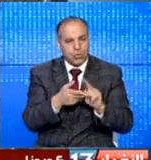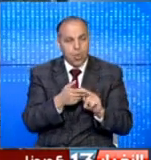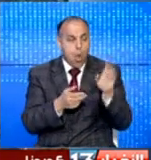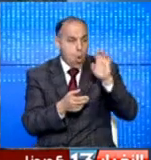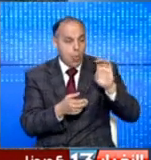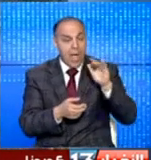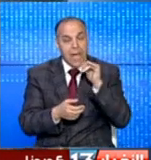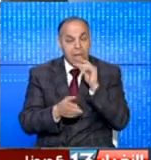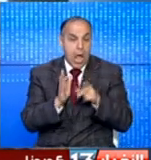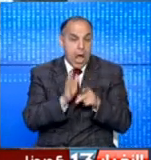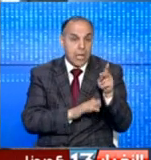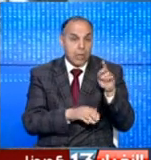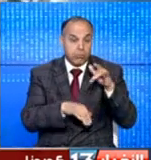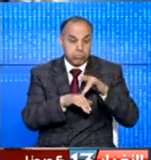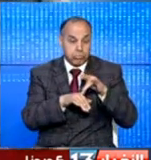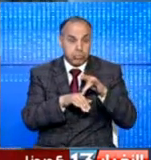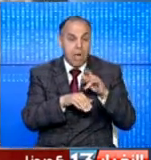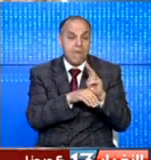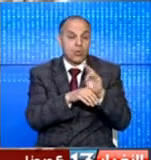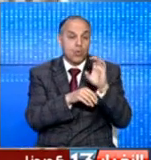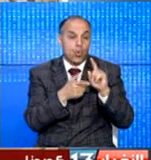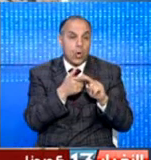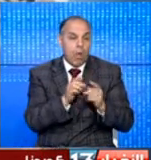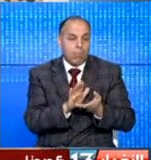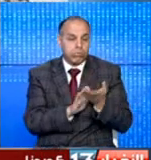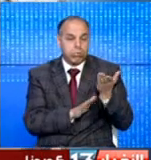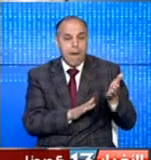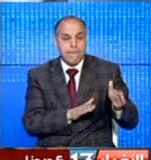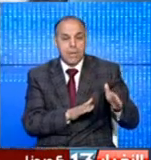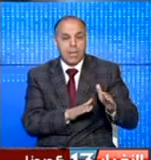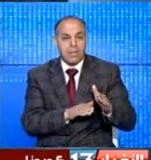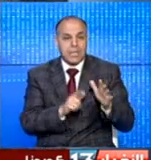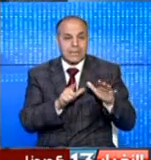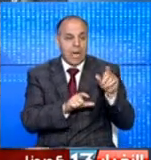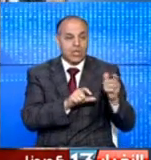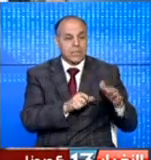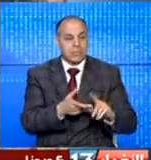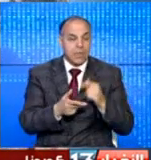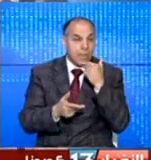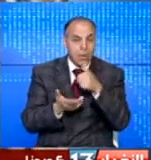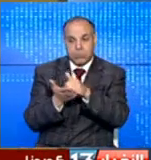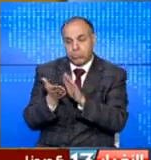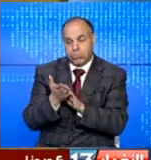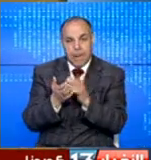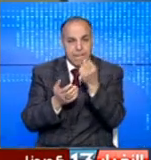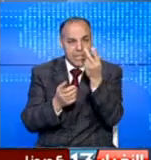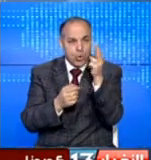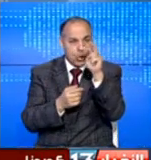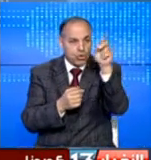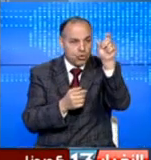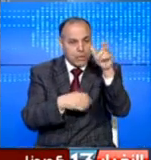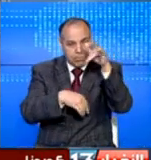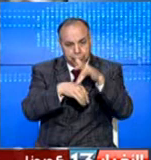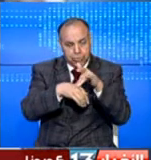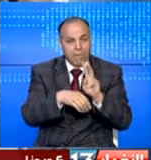باتت إيطاليا أكثر البلدان تأثرا بالفيروس مع ارتفاع عدد الوفيات إلى 7 حالات وتسجيل نحو 220